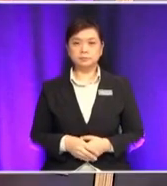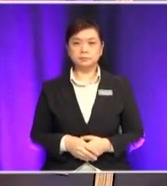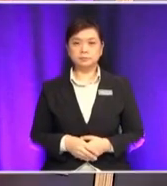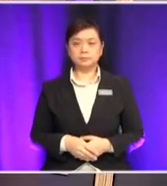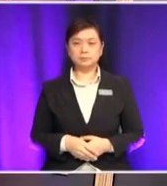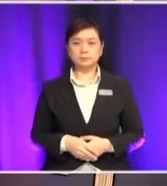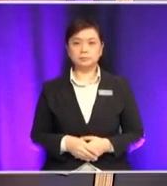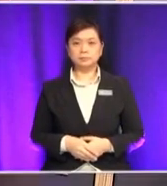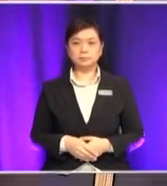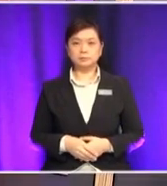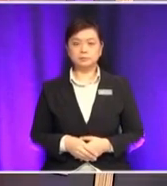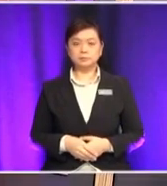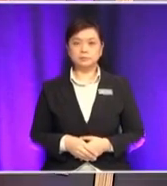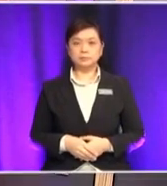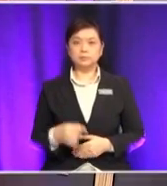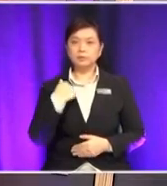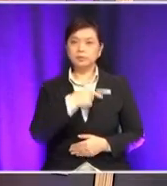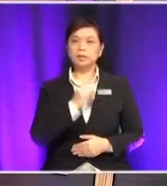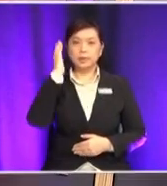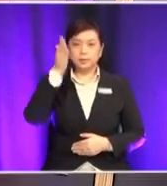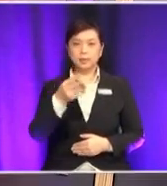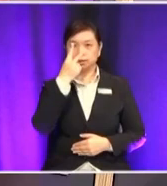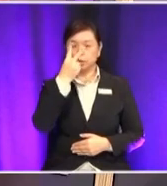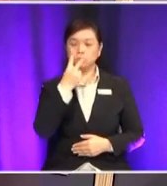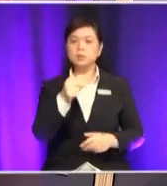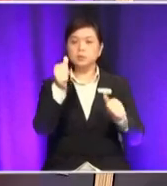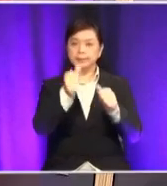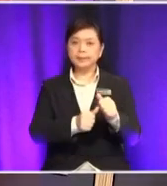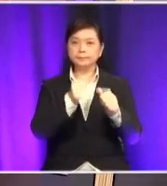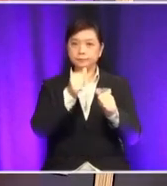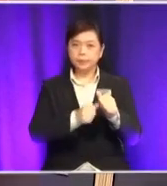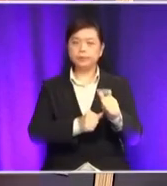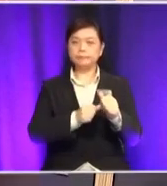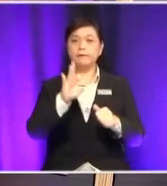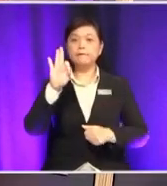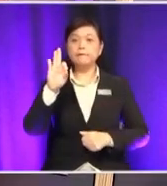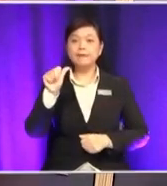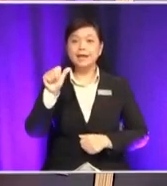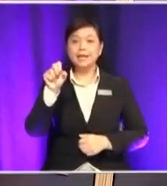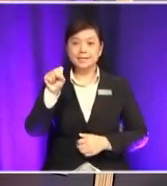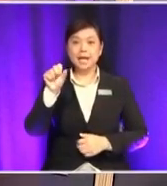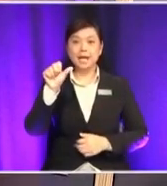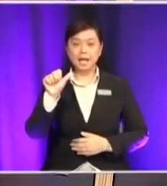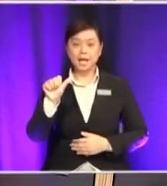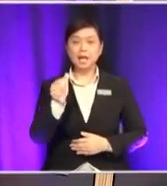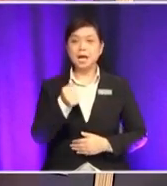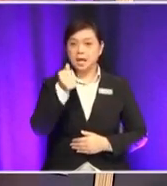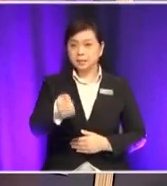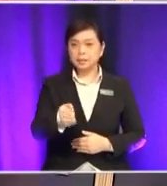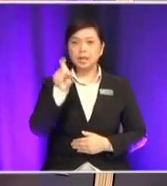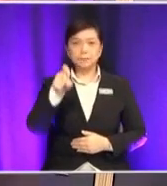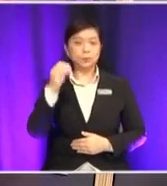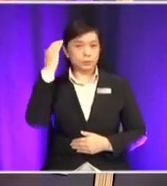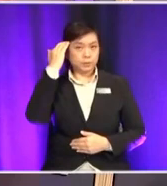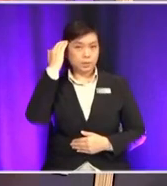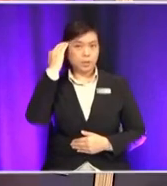step by step secara berkeringat setiap fasa-fase di meiosis sebelum itu guna Ingatkan juga Anda perlu juga tahu